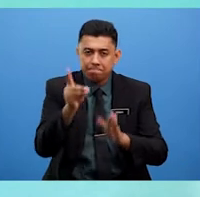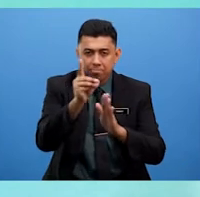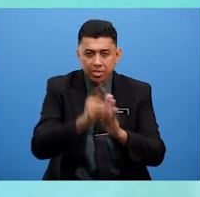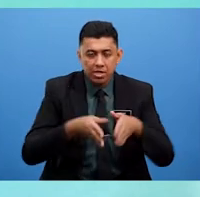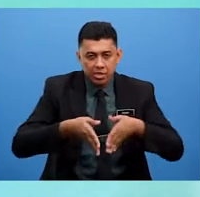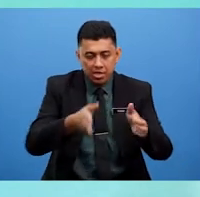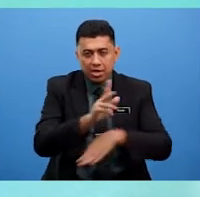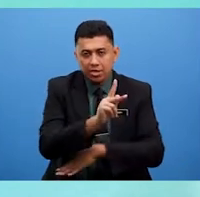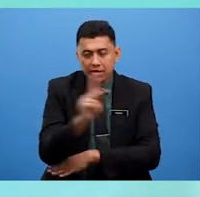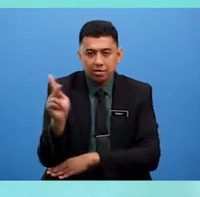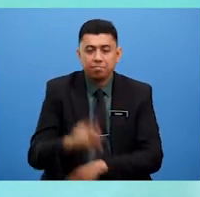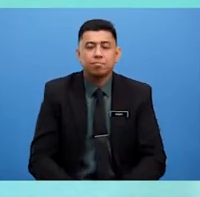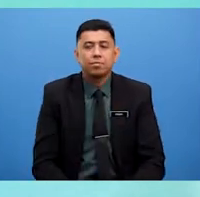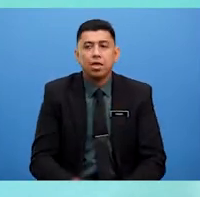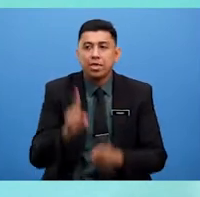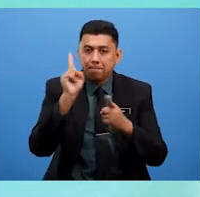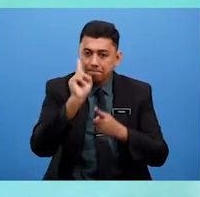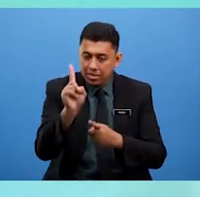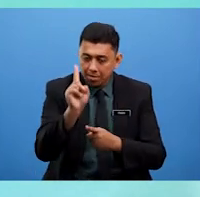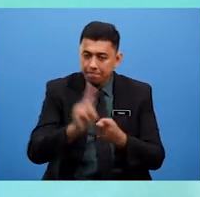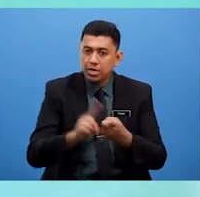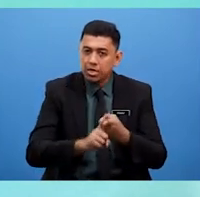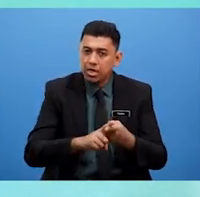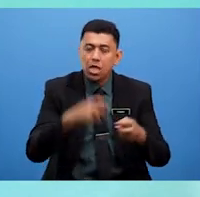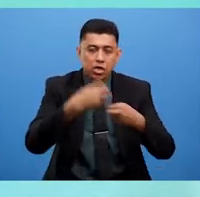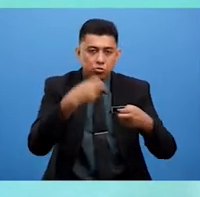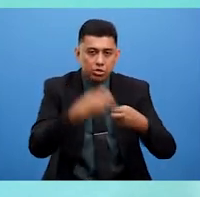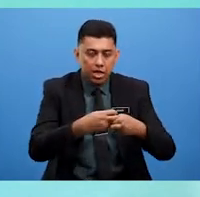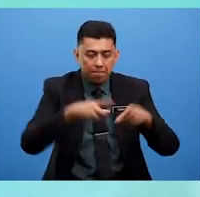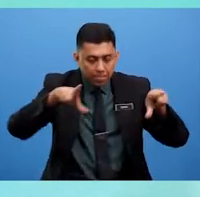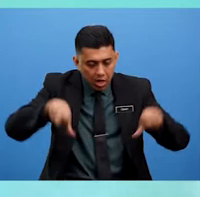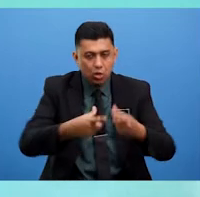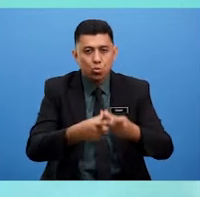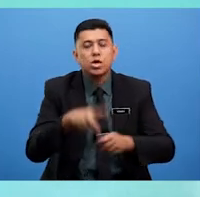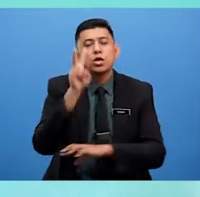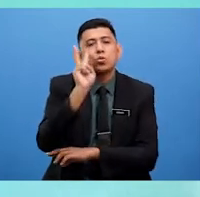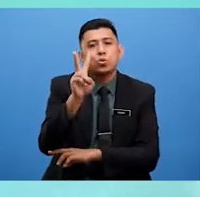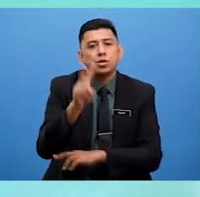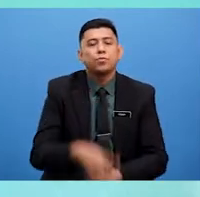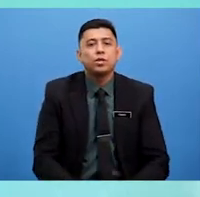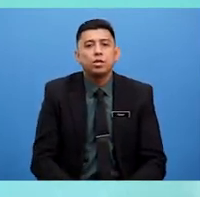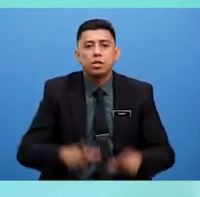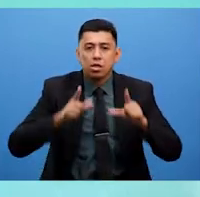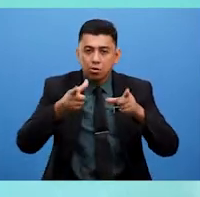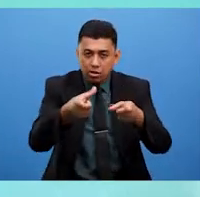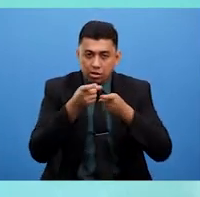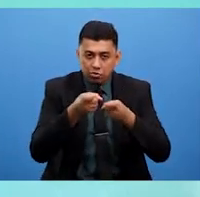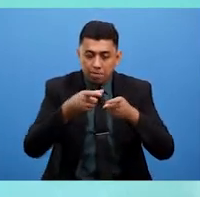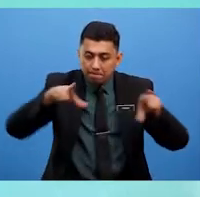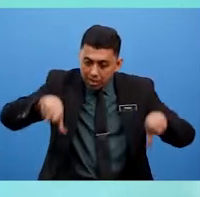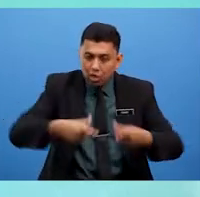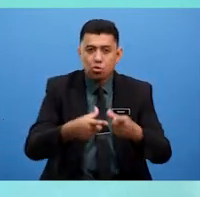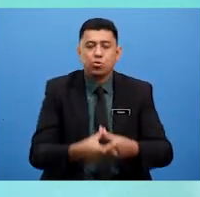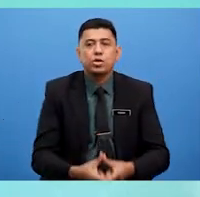Jadi, jawapannya. Yang pertama, kesusahan perlakuan. Yang kedua, kelajuan